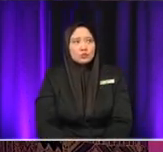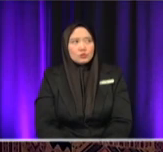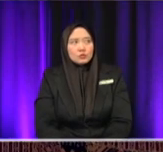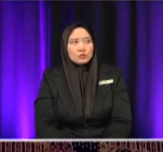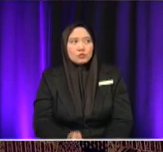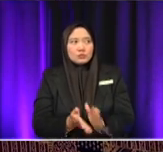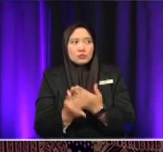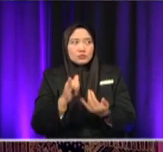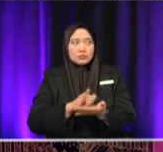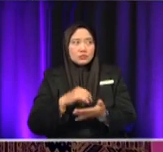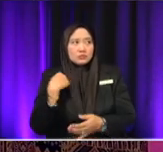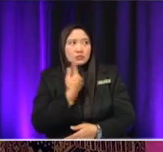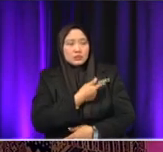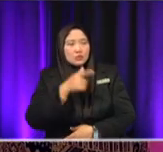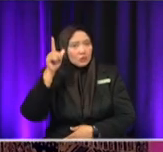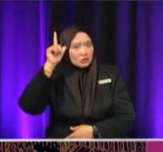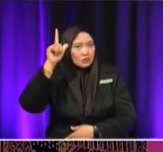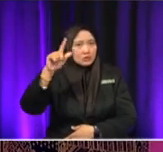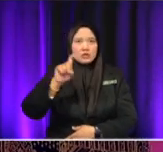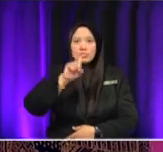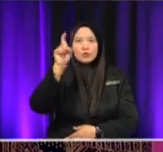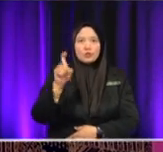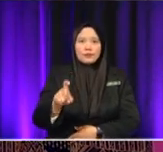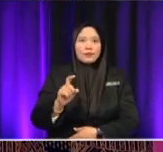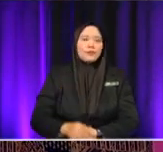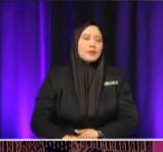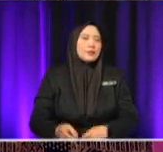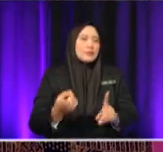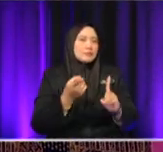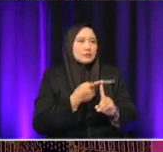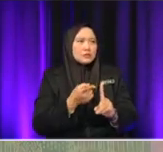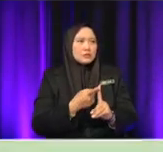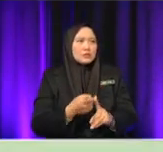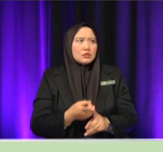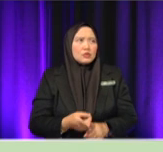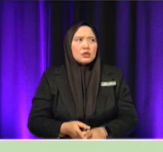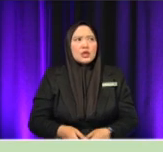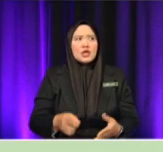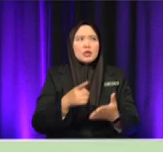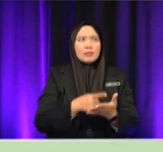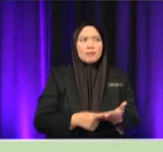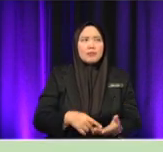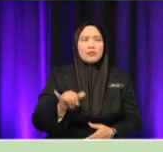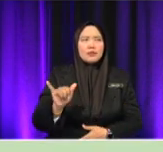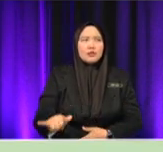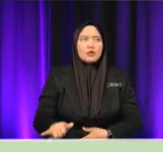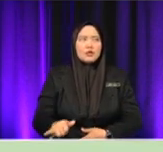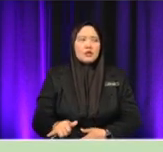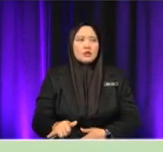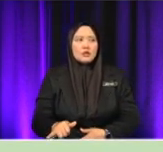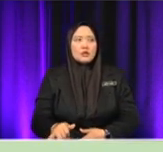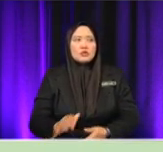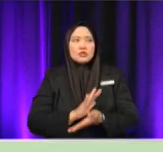menjawab soal lain daripada Ustazah oke yang pertama ya Pakde pandangan anda apakah yang akan berlaku jika suami tidak